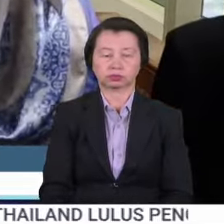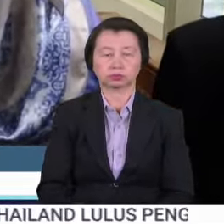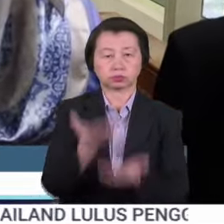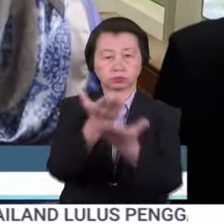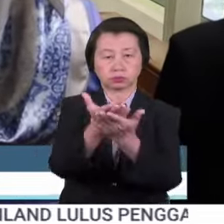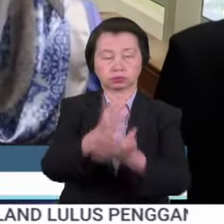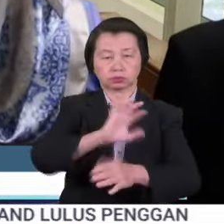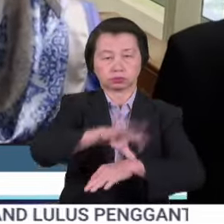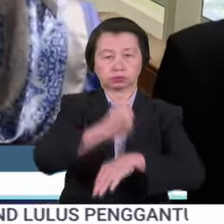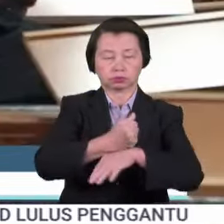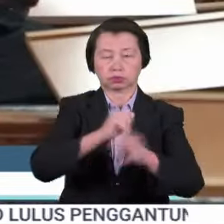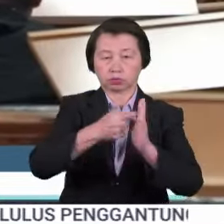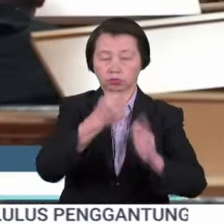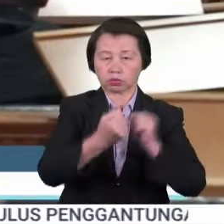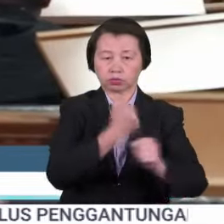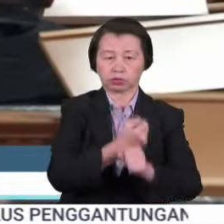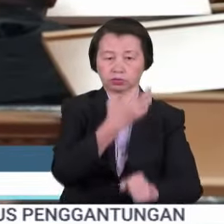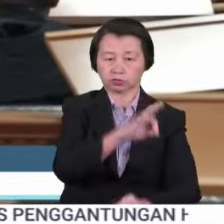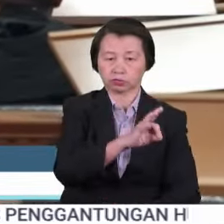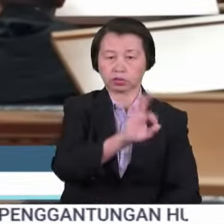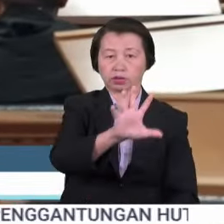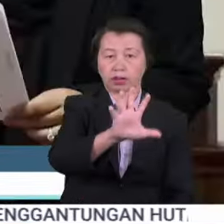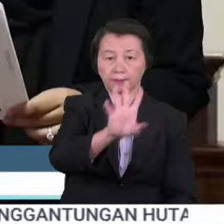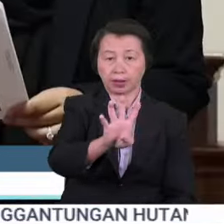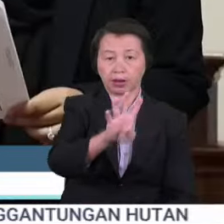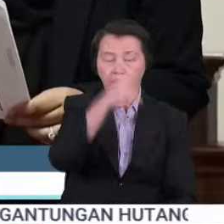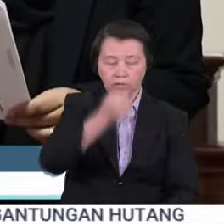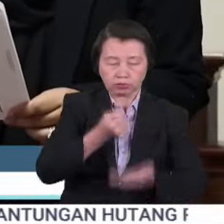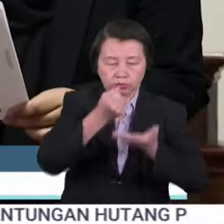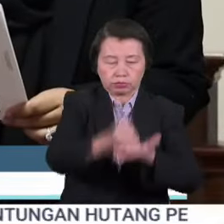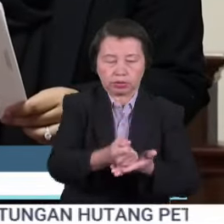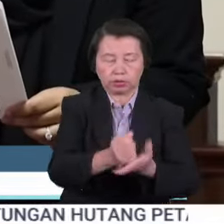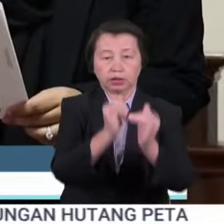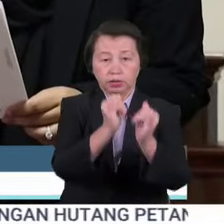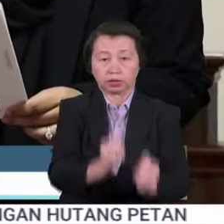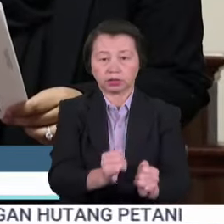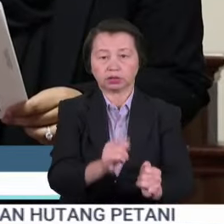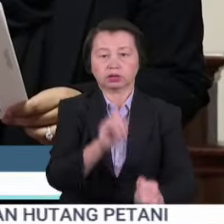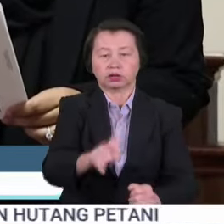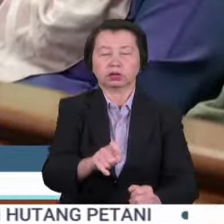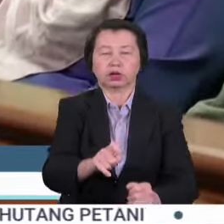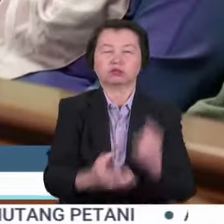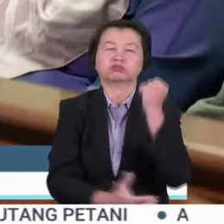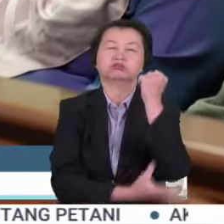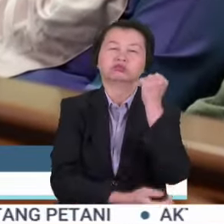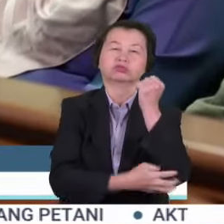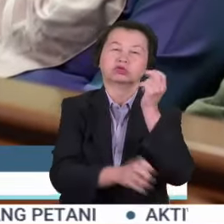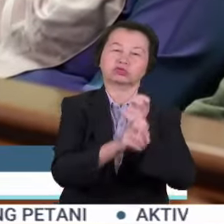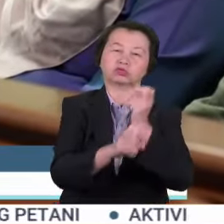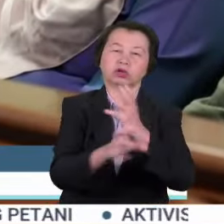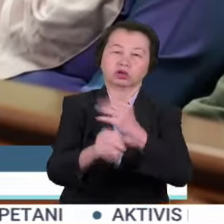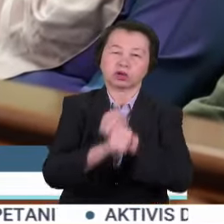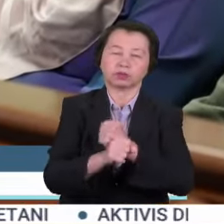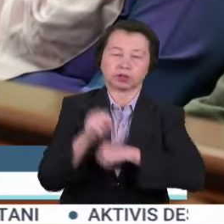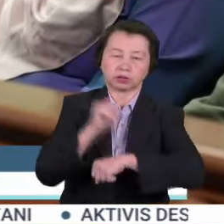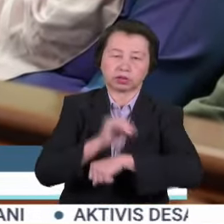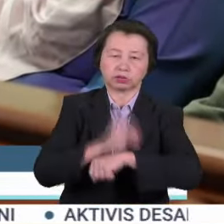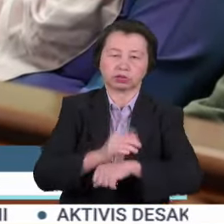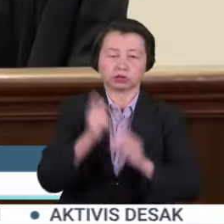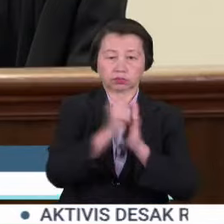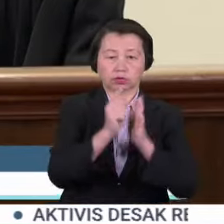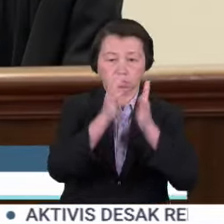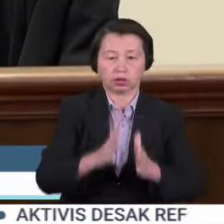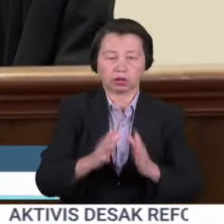Cadangan penubuhannya bermula tahun 1954 bagi membantu individu yang kurang berkemampuan mendapatkan nasihat